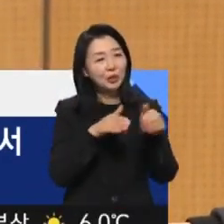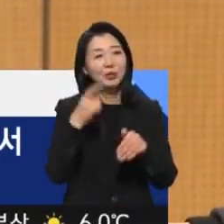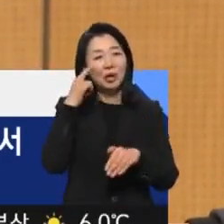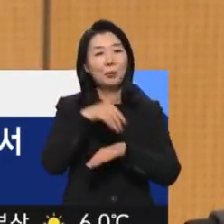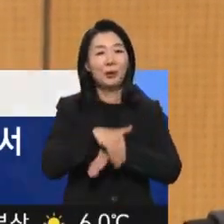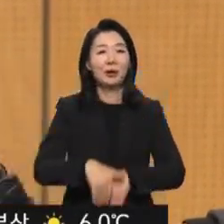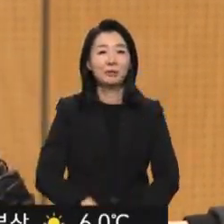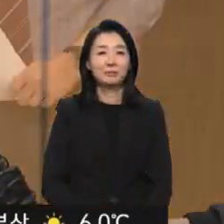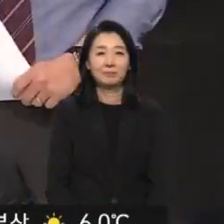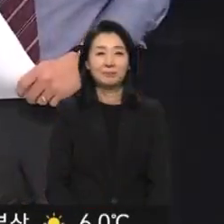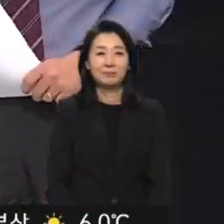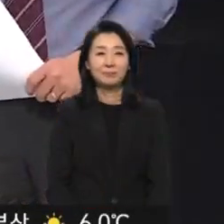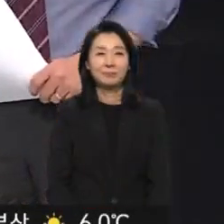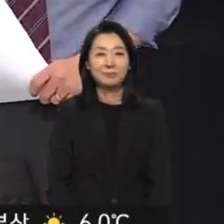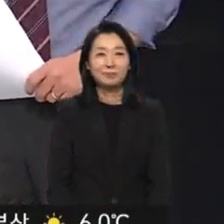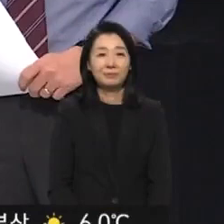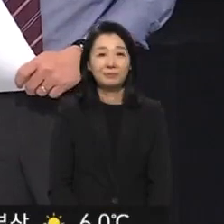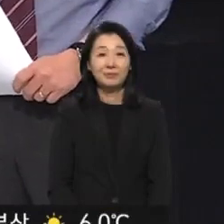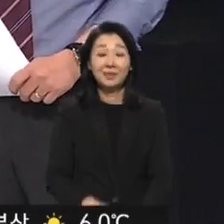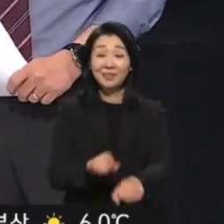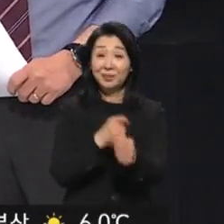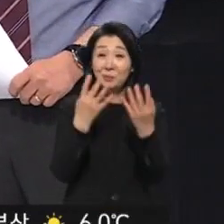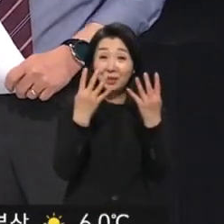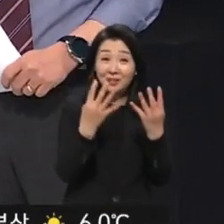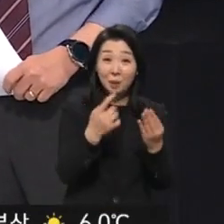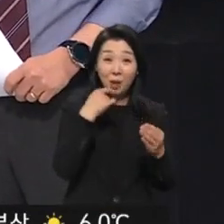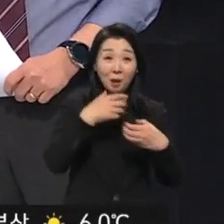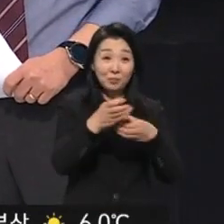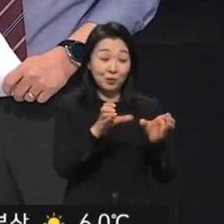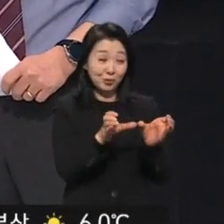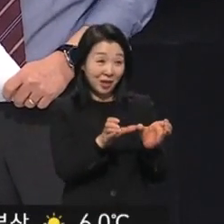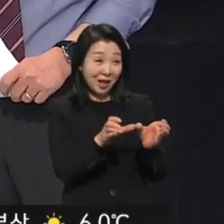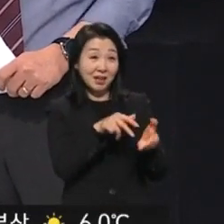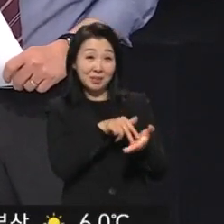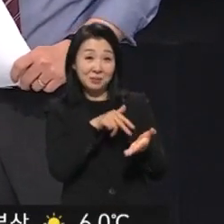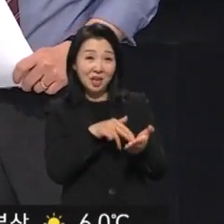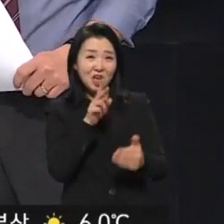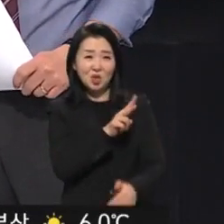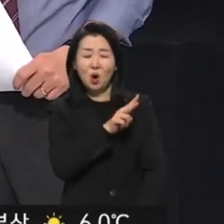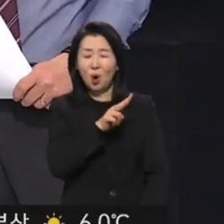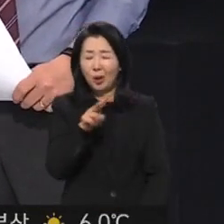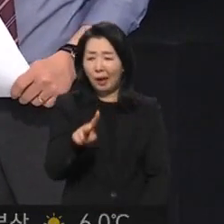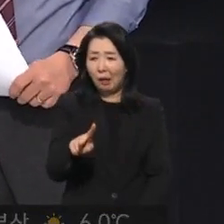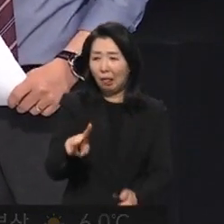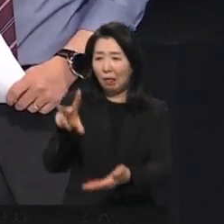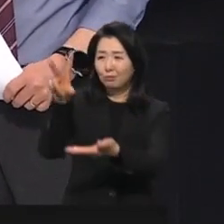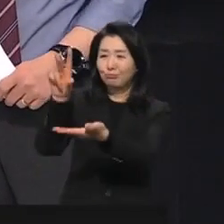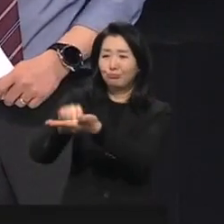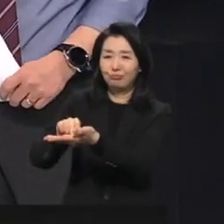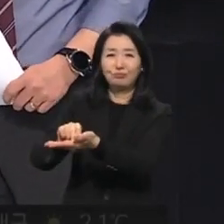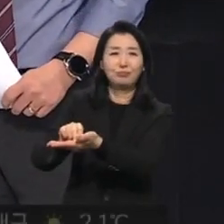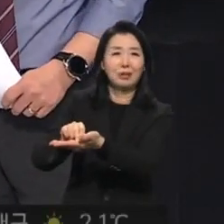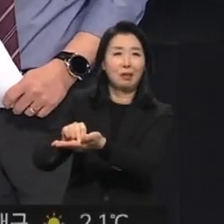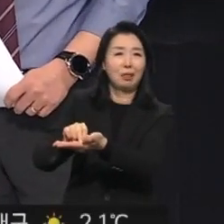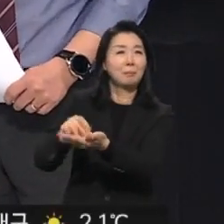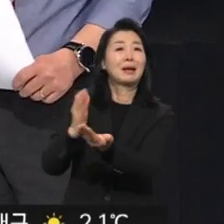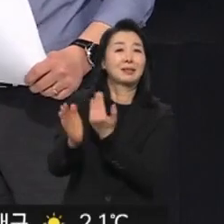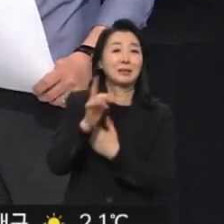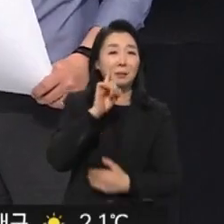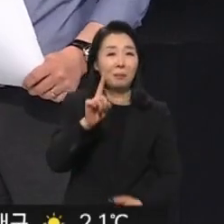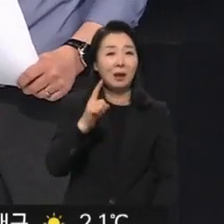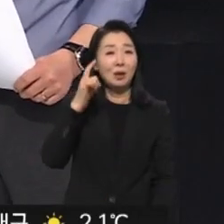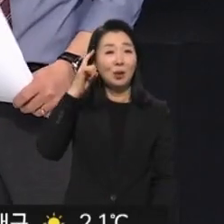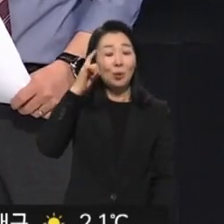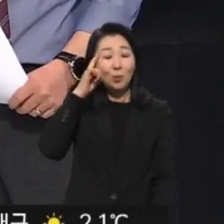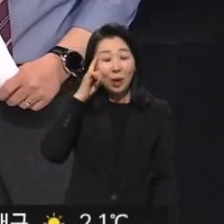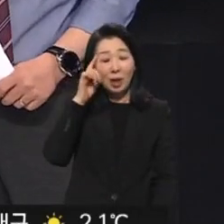하겠습니다. 이번 특별 사면 민주당에선 여야의 형평성 문제도 강하게 제기하고 있죠.